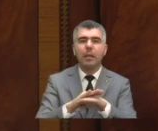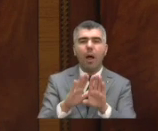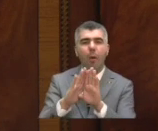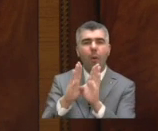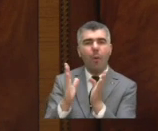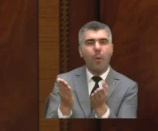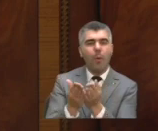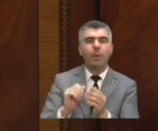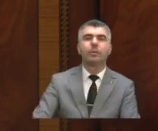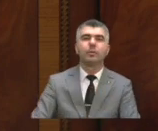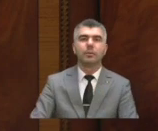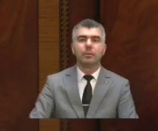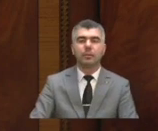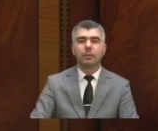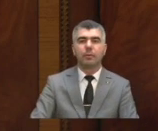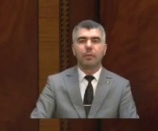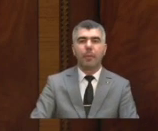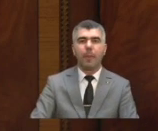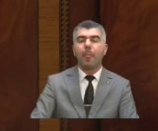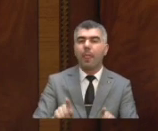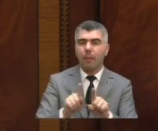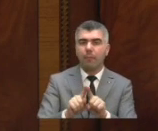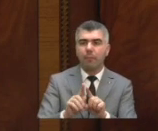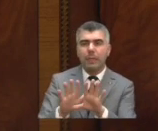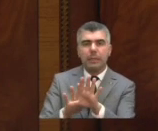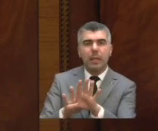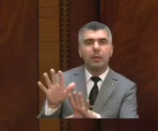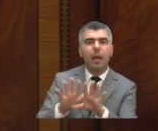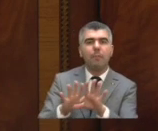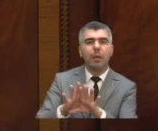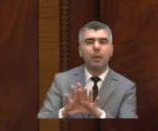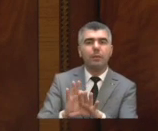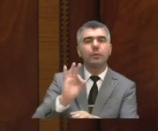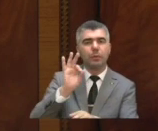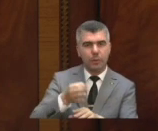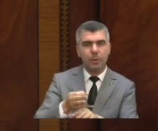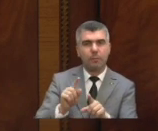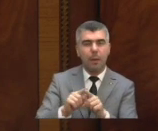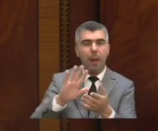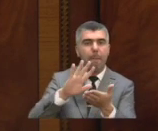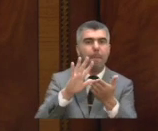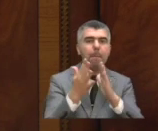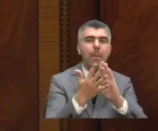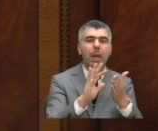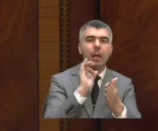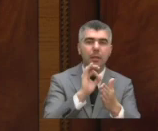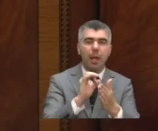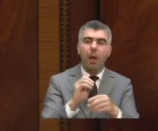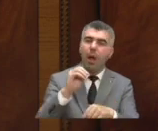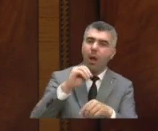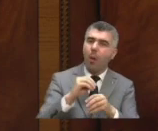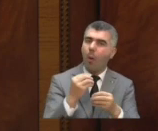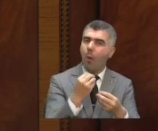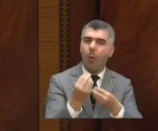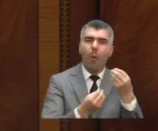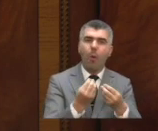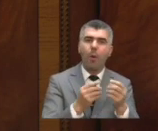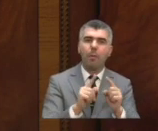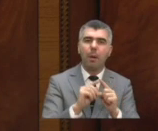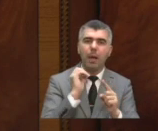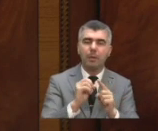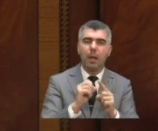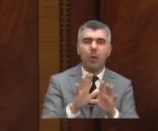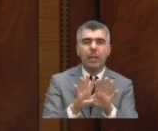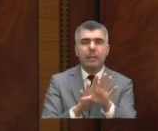العموميه وتعزيز التدابير التحفيزيه ذات الطابع البيئي وكذا اتخاذ تدابير راميه